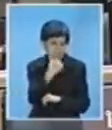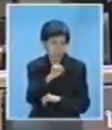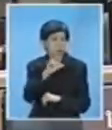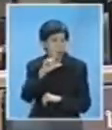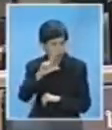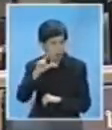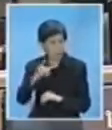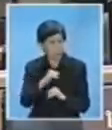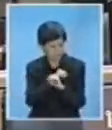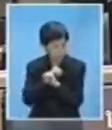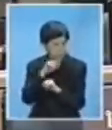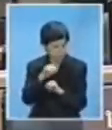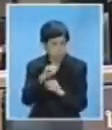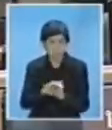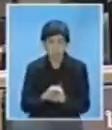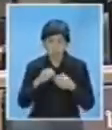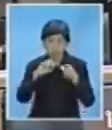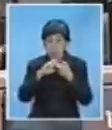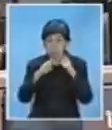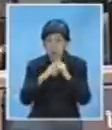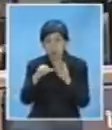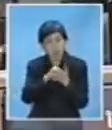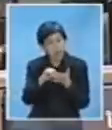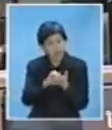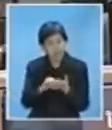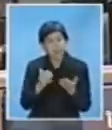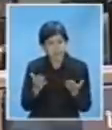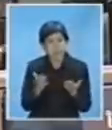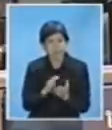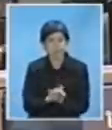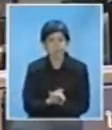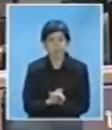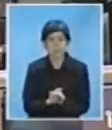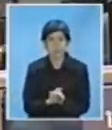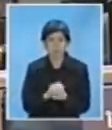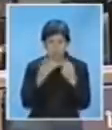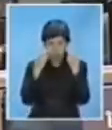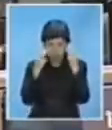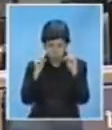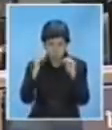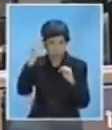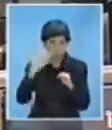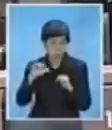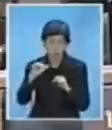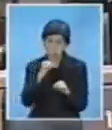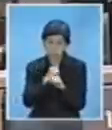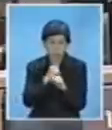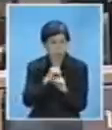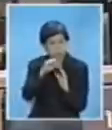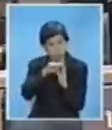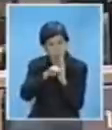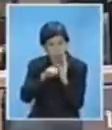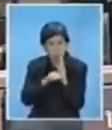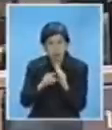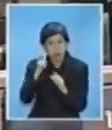บาทนี้นะคะแม้ปัญหานี้จะแก้ไม่ได้เนื่องจากท่านนายกยิ่งลักษณ์คงไม่สามารถเปลี่ยนแปลงบทบาทของ